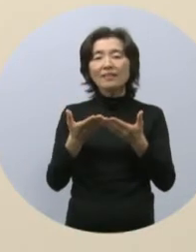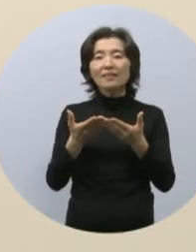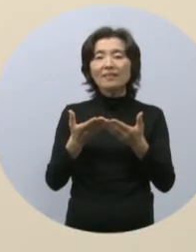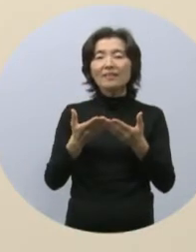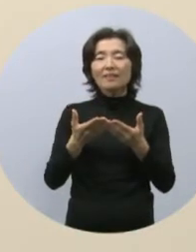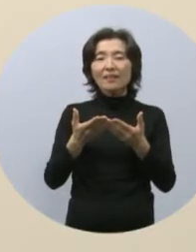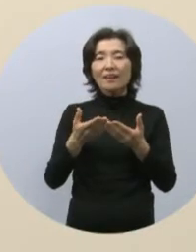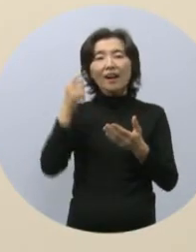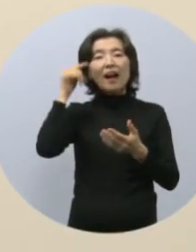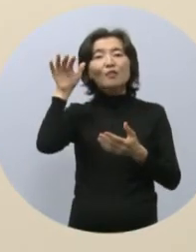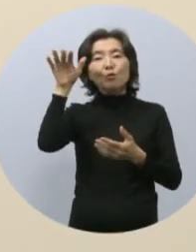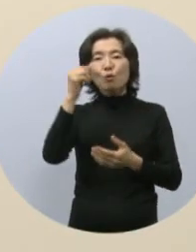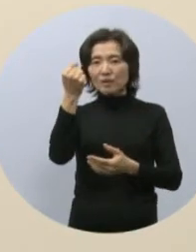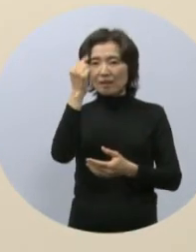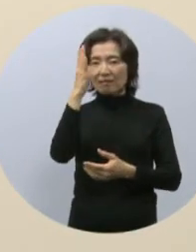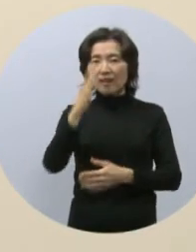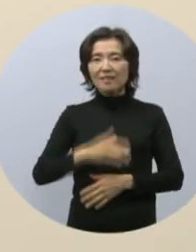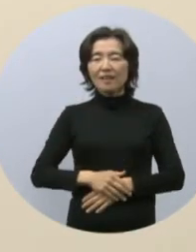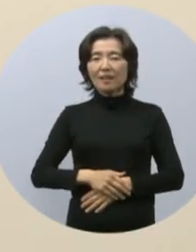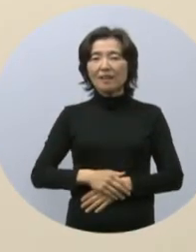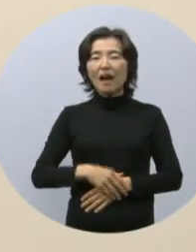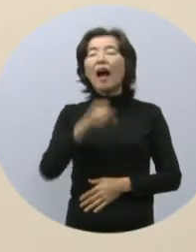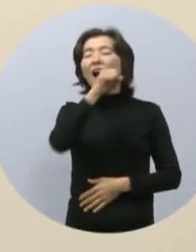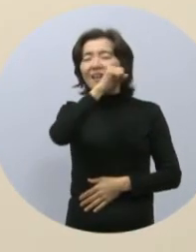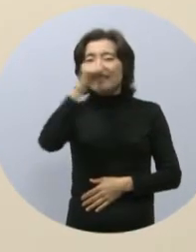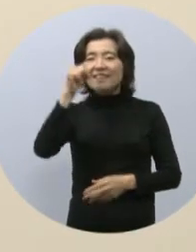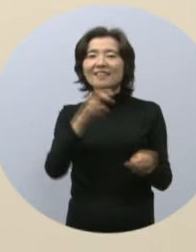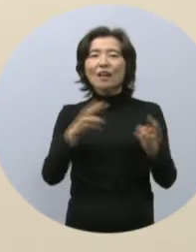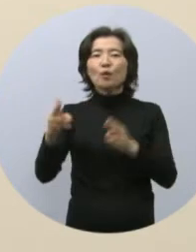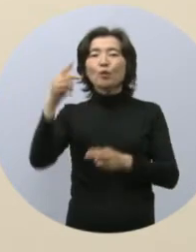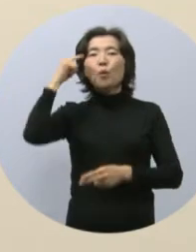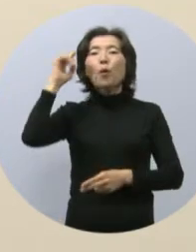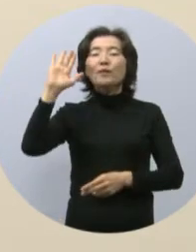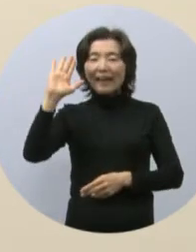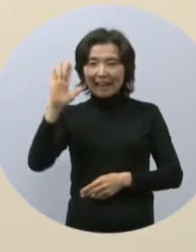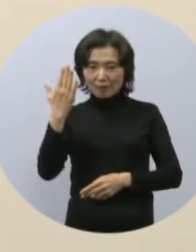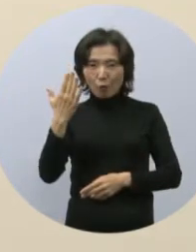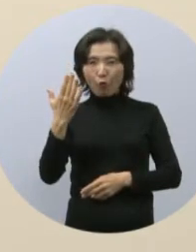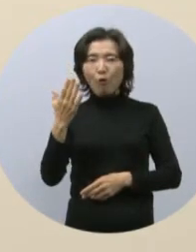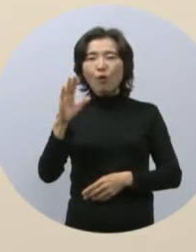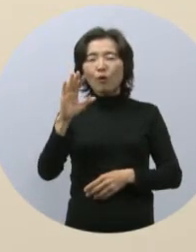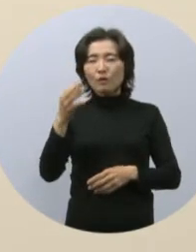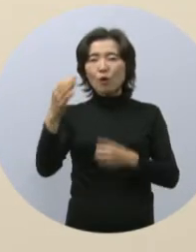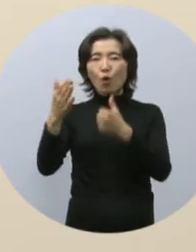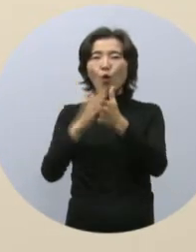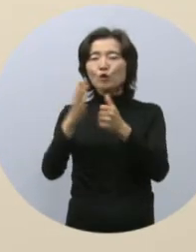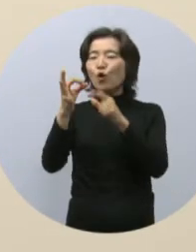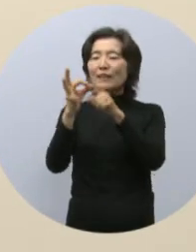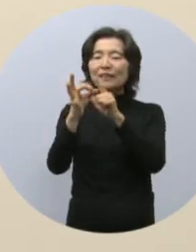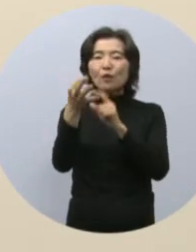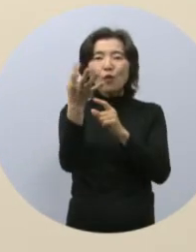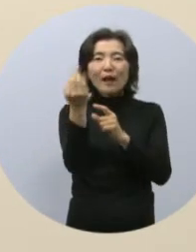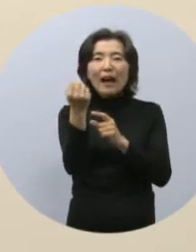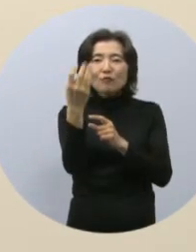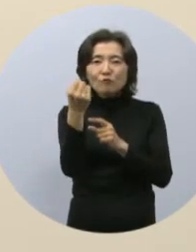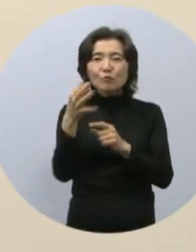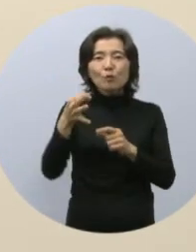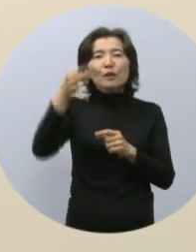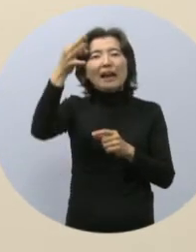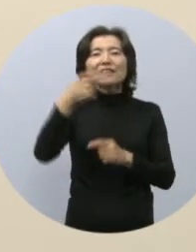効だとは思うんですけれども、まあ、できれば補助金をもうちょっと額を増やしていただければと思ってます